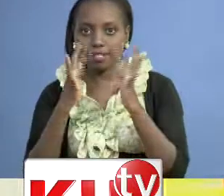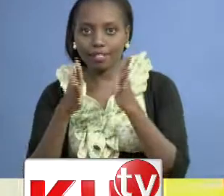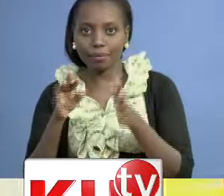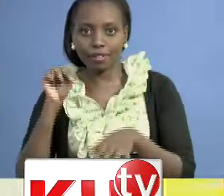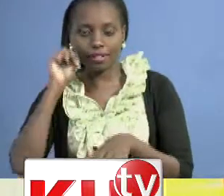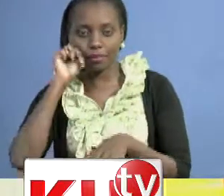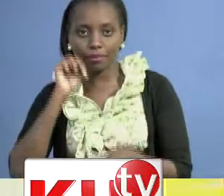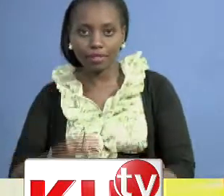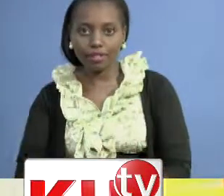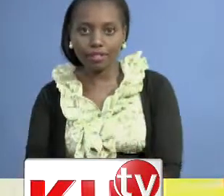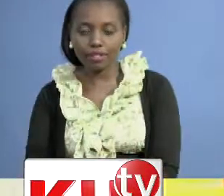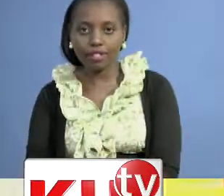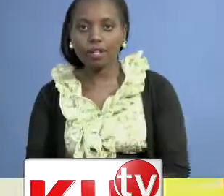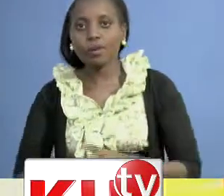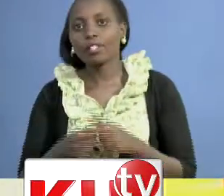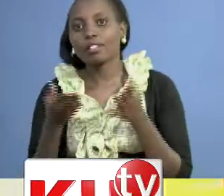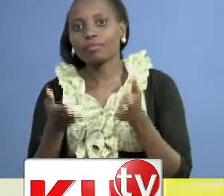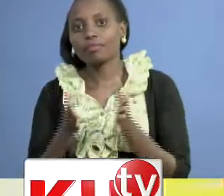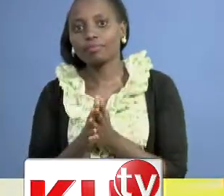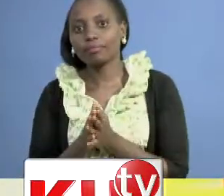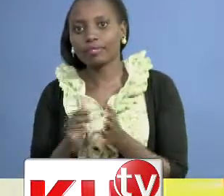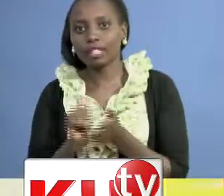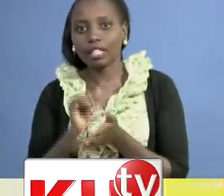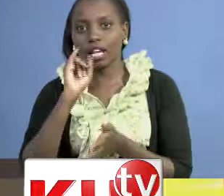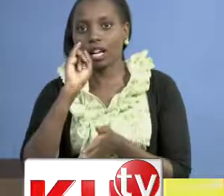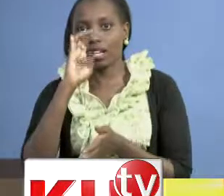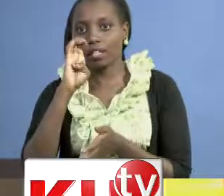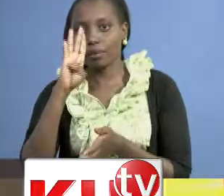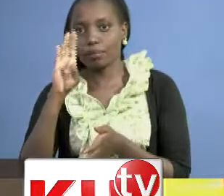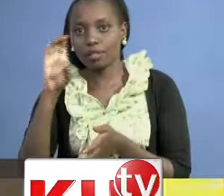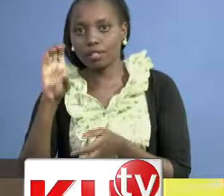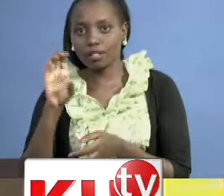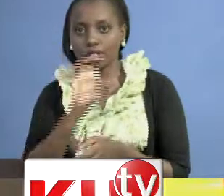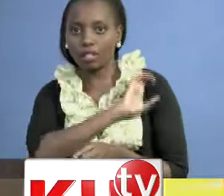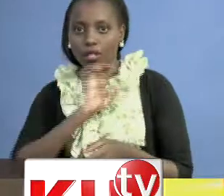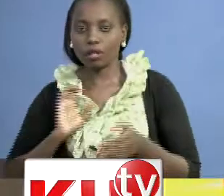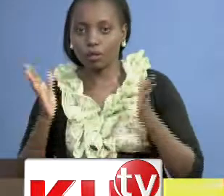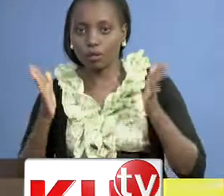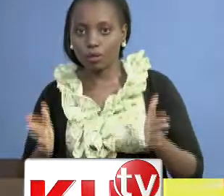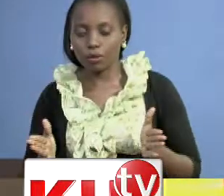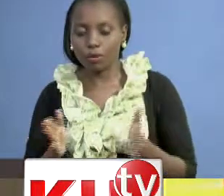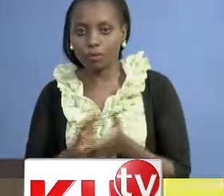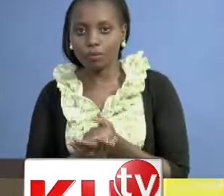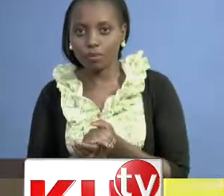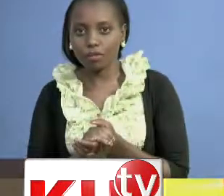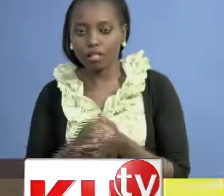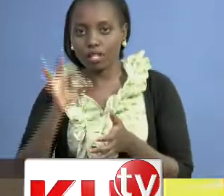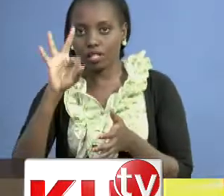Margaret Nyambura. Tunaanza na taarifa kwamba makamishna watatu wa tume ya uchaguzi na mipaka nchini